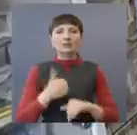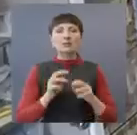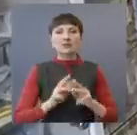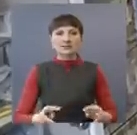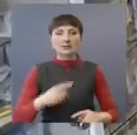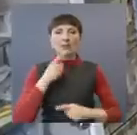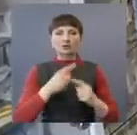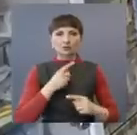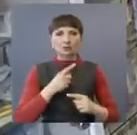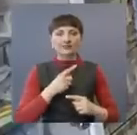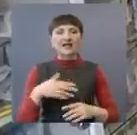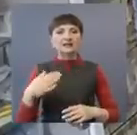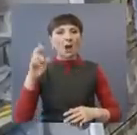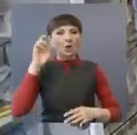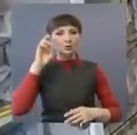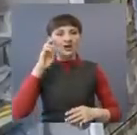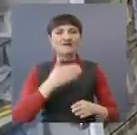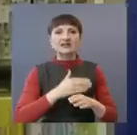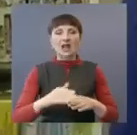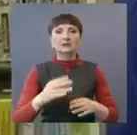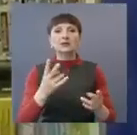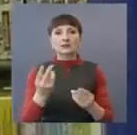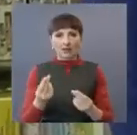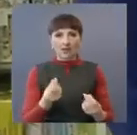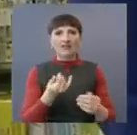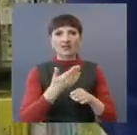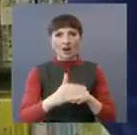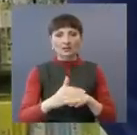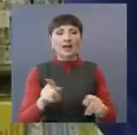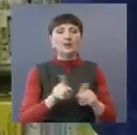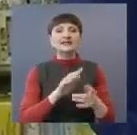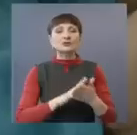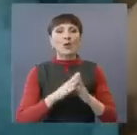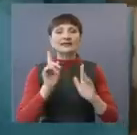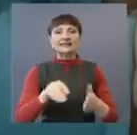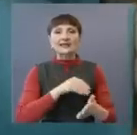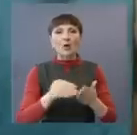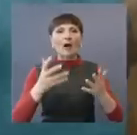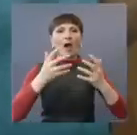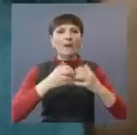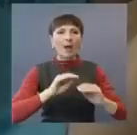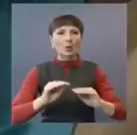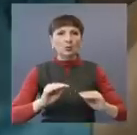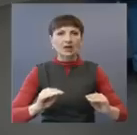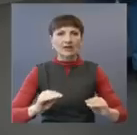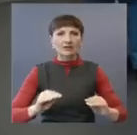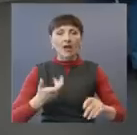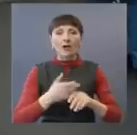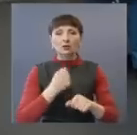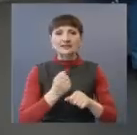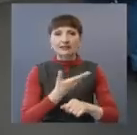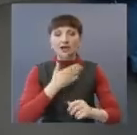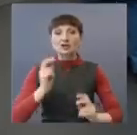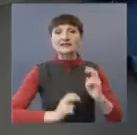Премьер-министр подчеркнул, что со стороны государства выделяются необходимые деньги. Аналогичная ситуация и с закупом оборудования. Те, которые выпускают наши